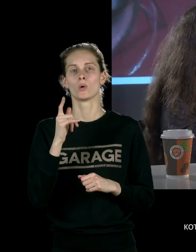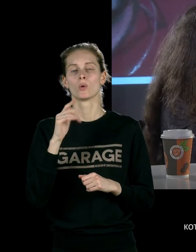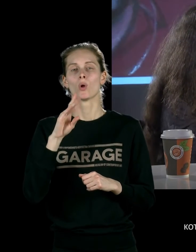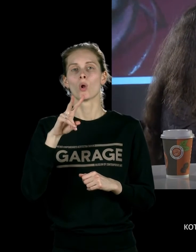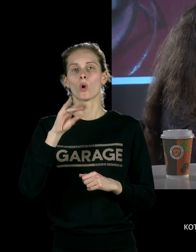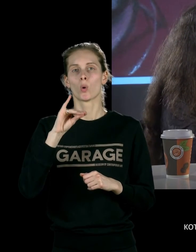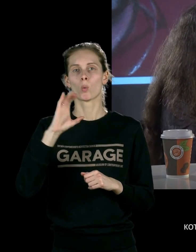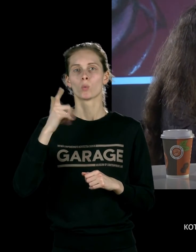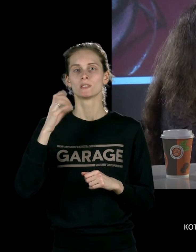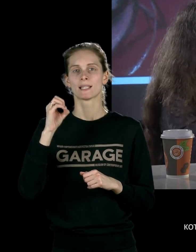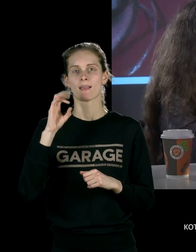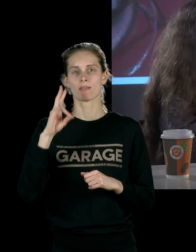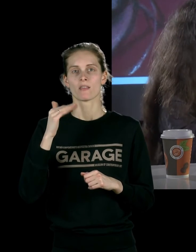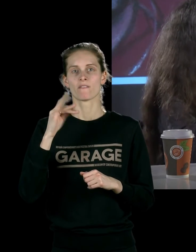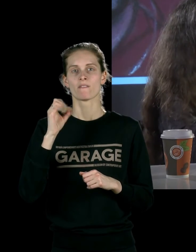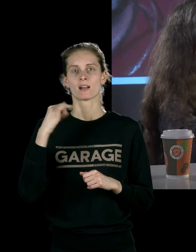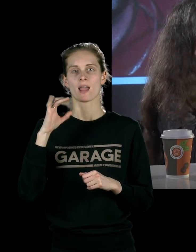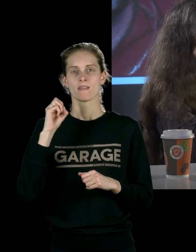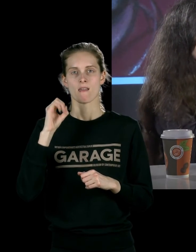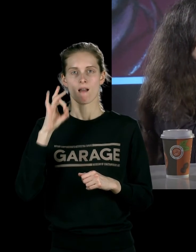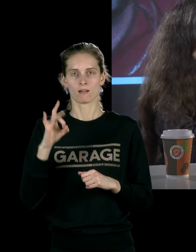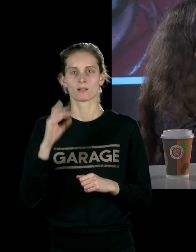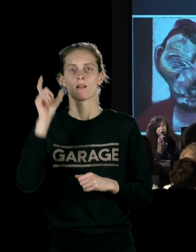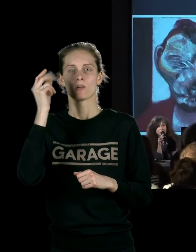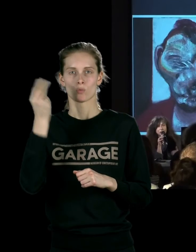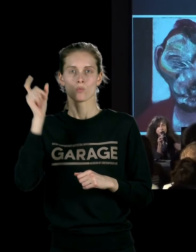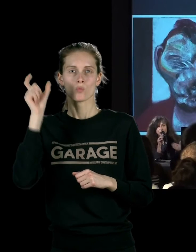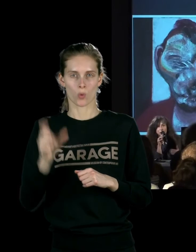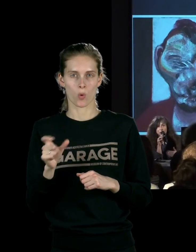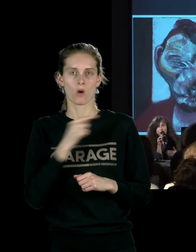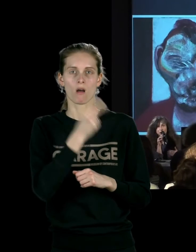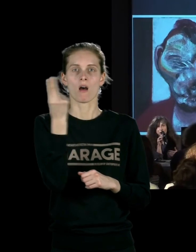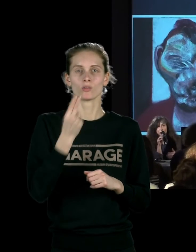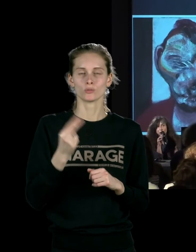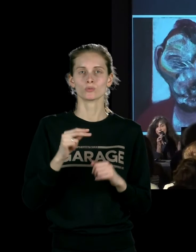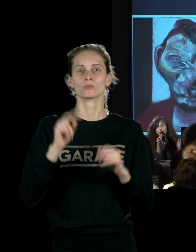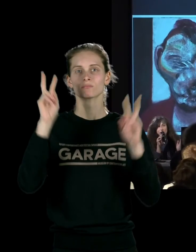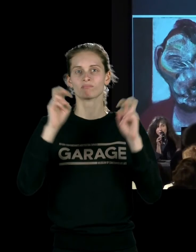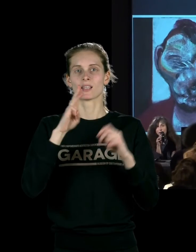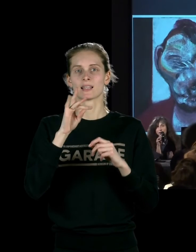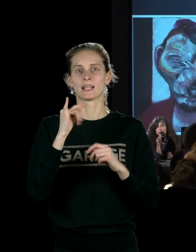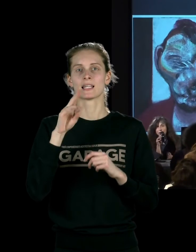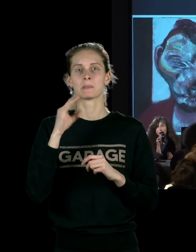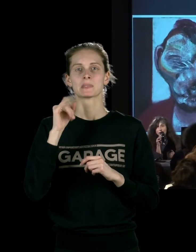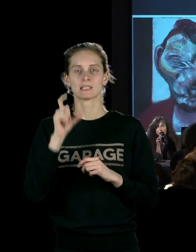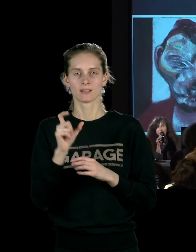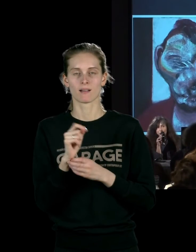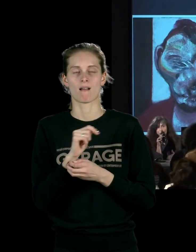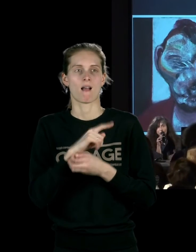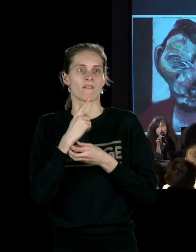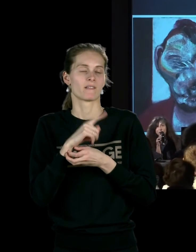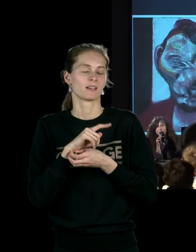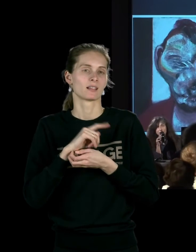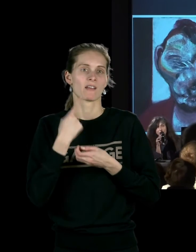который он тоже постоянно рисует. Это тоже триптихи, причем это триптихи, которые сам Бэкон говорит, что это уже какая религиозная живопись,